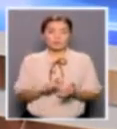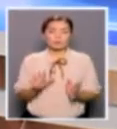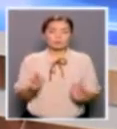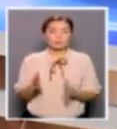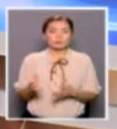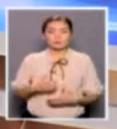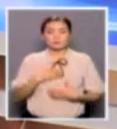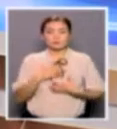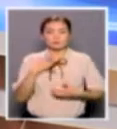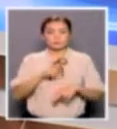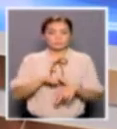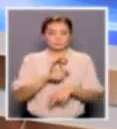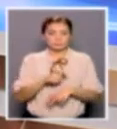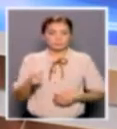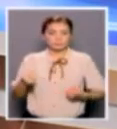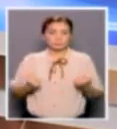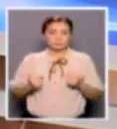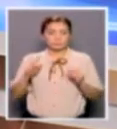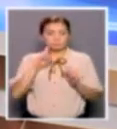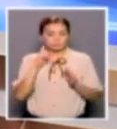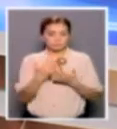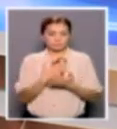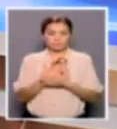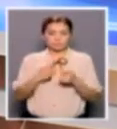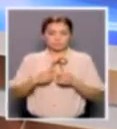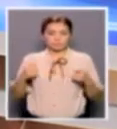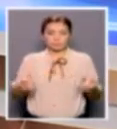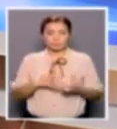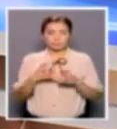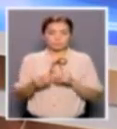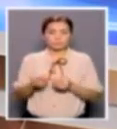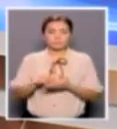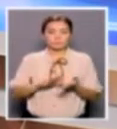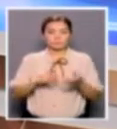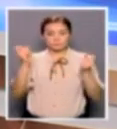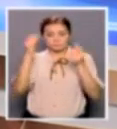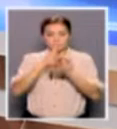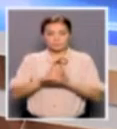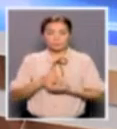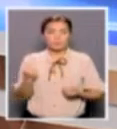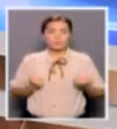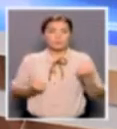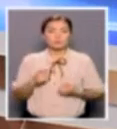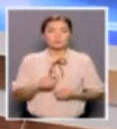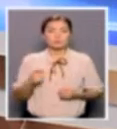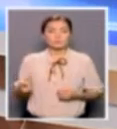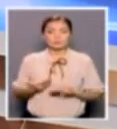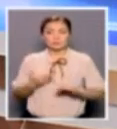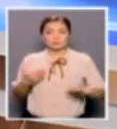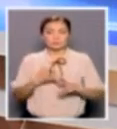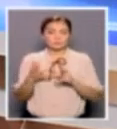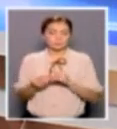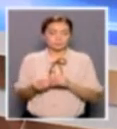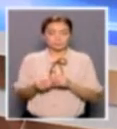ұстатарлық дерек тәртіп сақшылары жүргізген статистикалық мәліметтердің нәтижесінде белгілі болды. Темір тұлпарға мініп келместің кемесіне